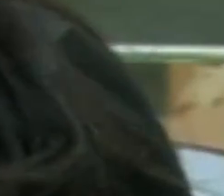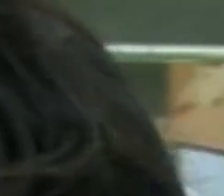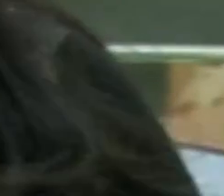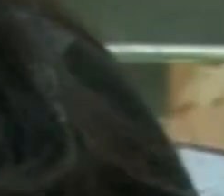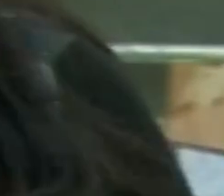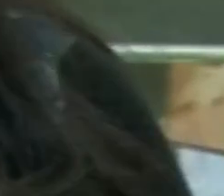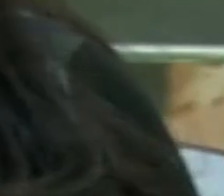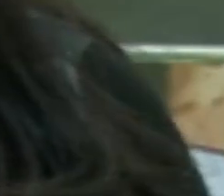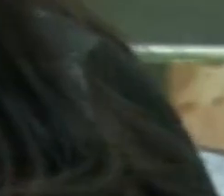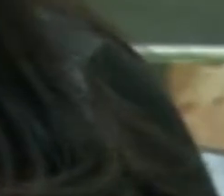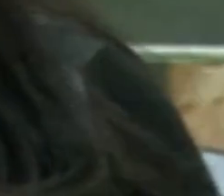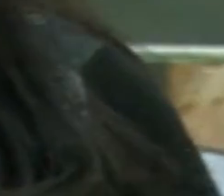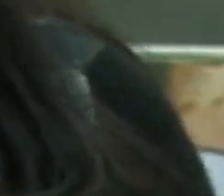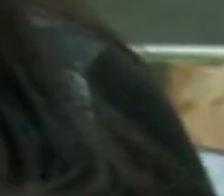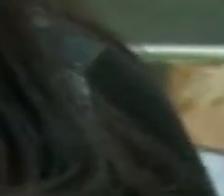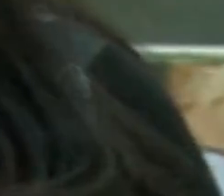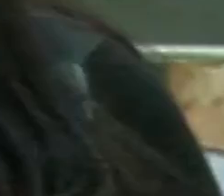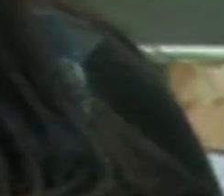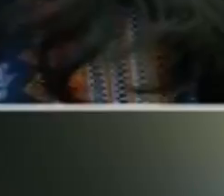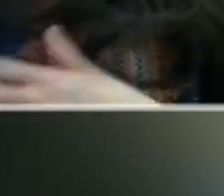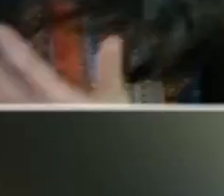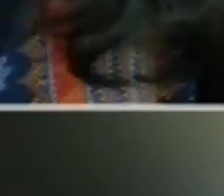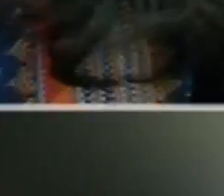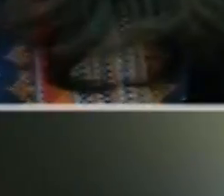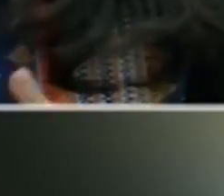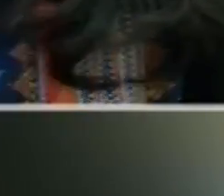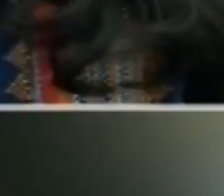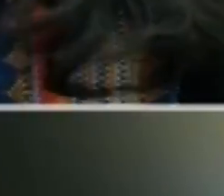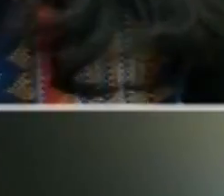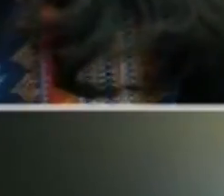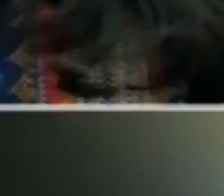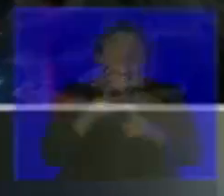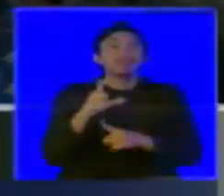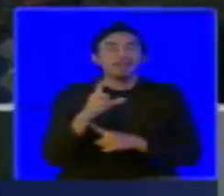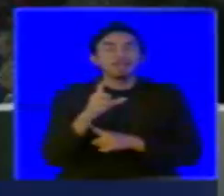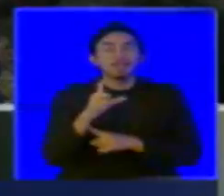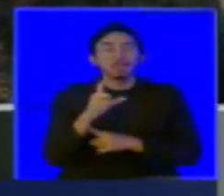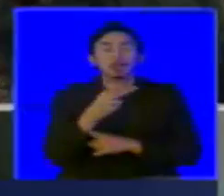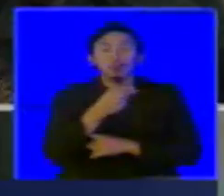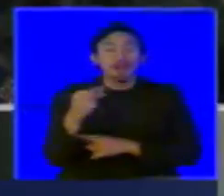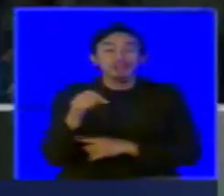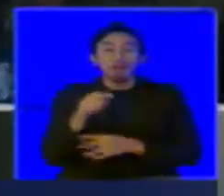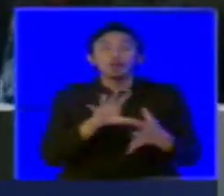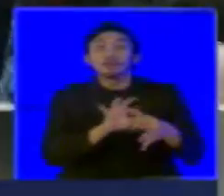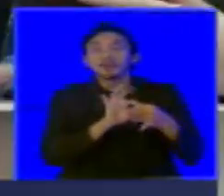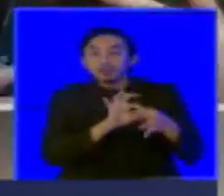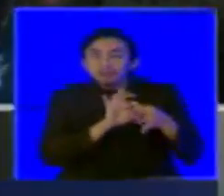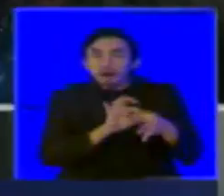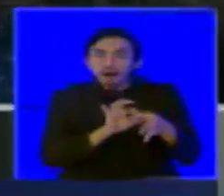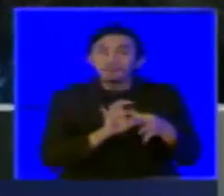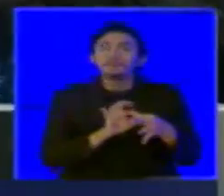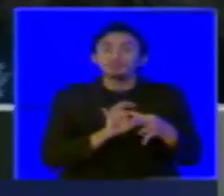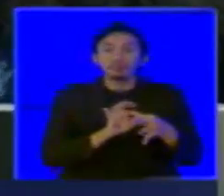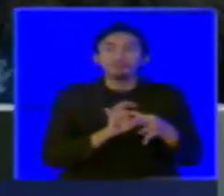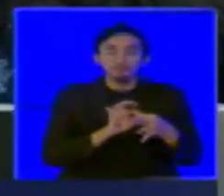sangat mengapresiasi Harley Davidson Club Indonesia yang telah menyalurkan bantuannya lewat MNC Peduli ke